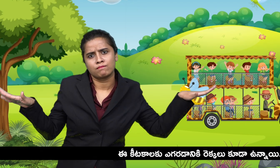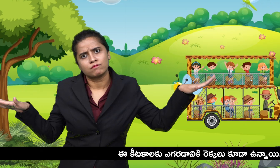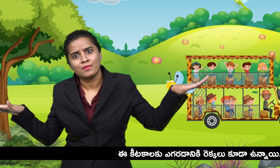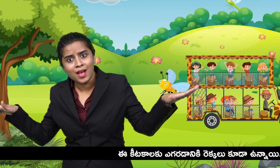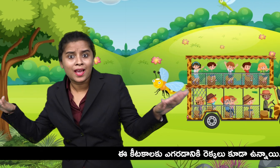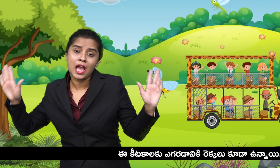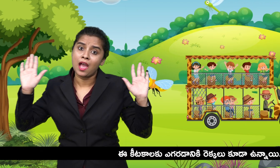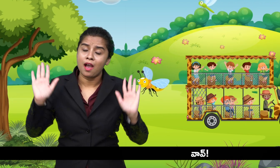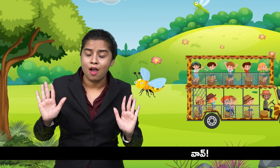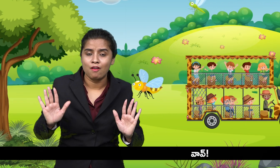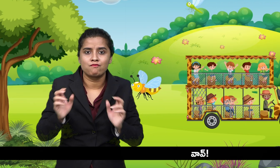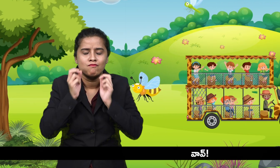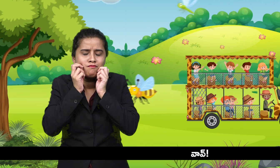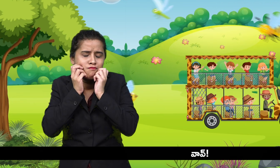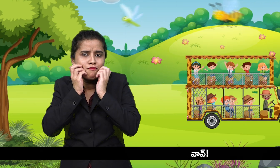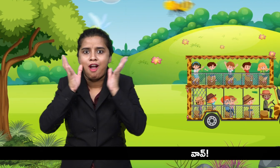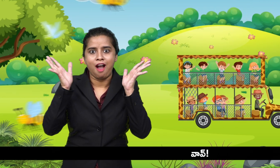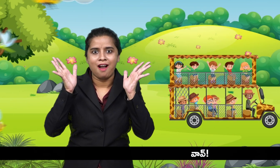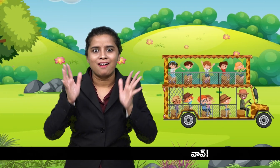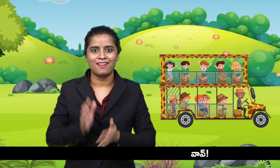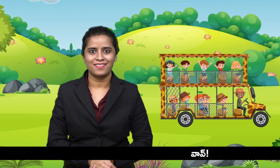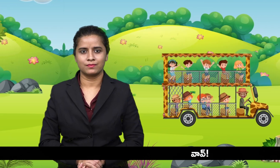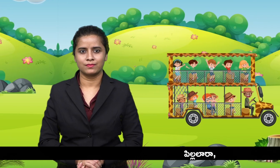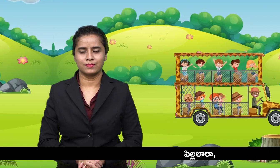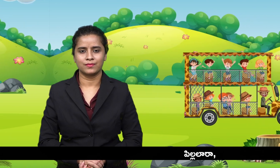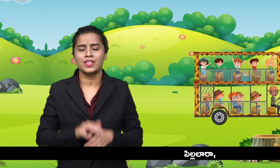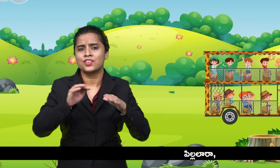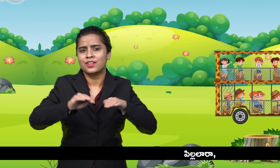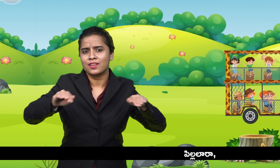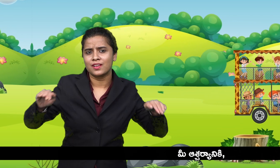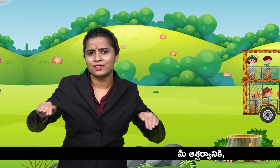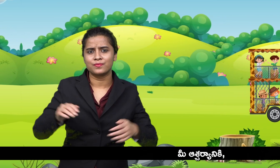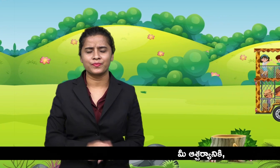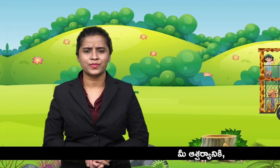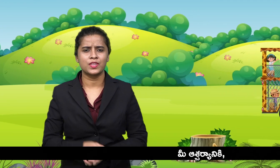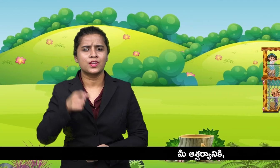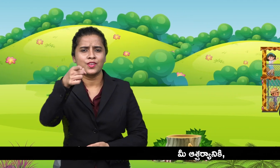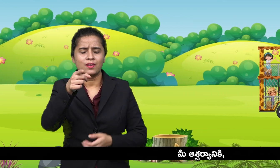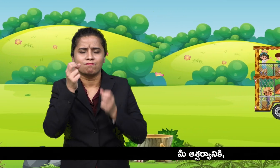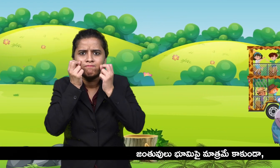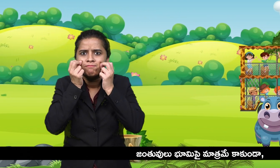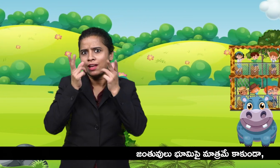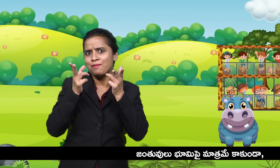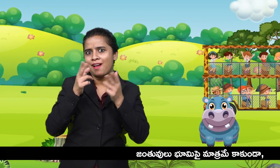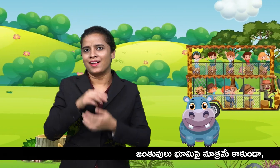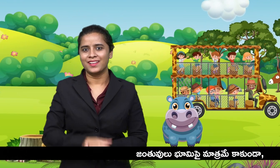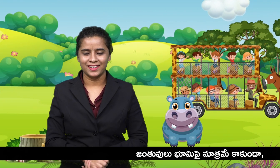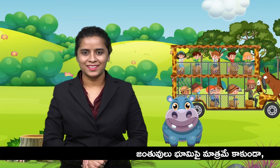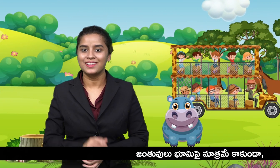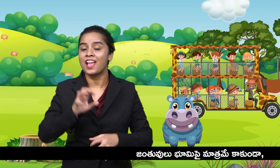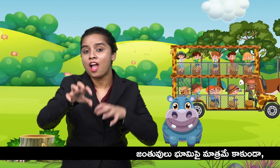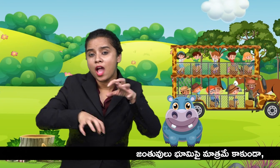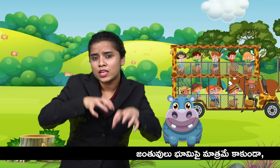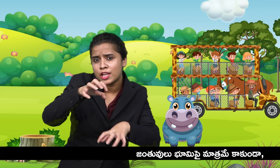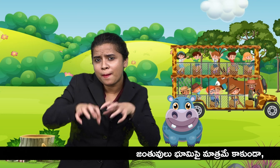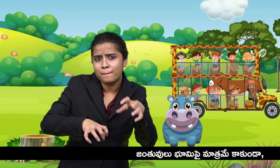ఉన్నాయి. వావ్! పిల్లలారా, మీ ఆశ్చర్యానికి జంతువులు భూమిపై